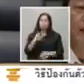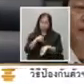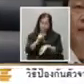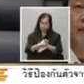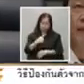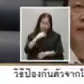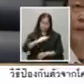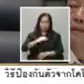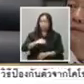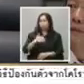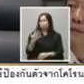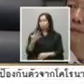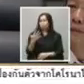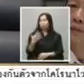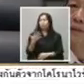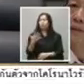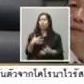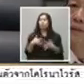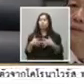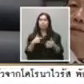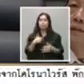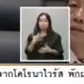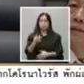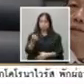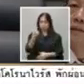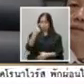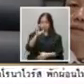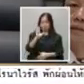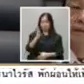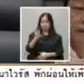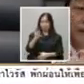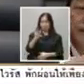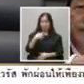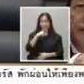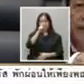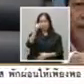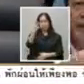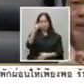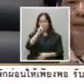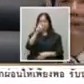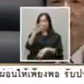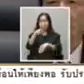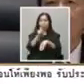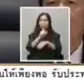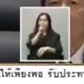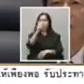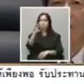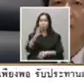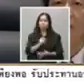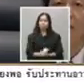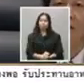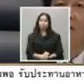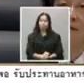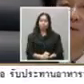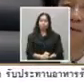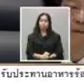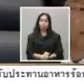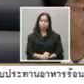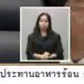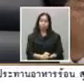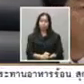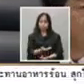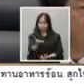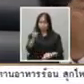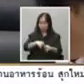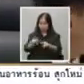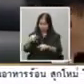ลงสู่ประเด็น ท่านอย่าไปเข้าใจว่าผมข่มขู่ไม่ได้ข่มขู่นะครับนะเอ้าต้องให้คนอื่นนั่งแล้วผมจะได้สรุป